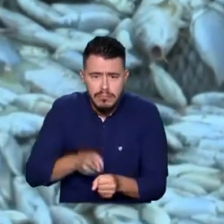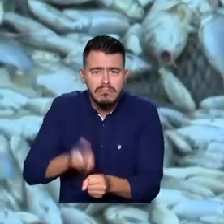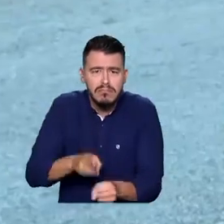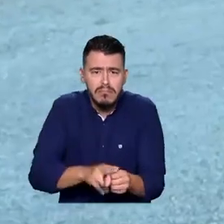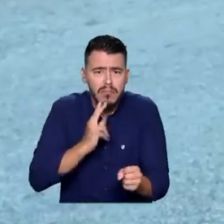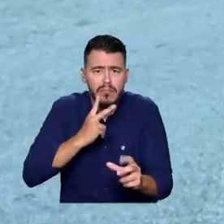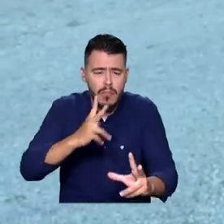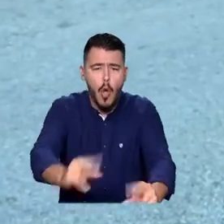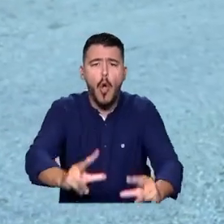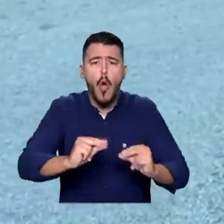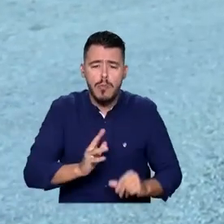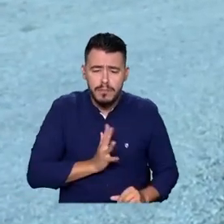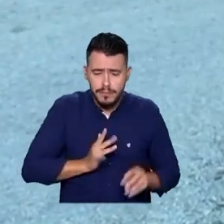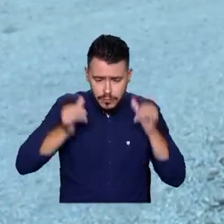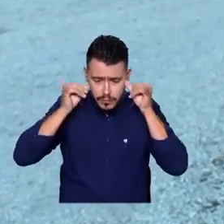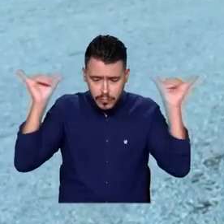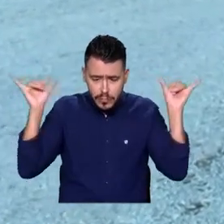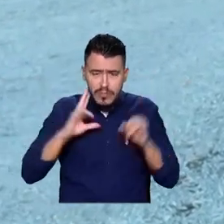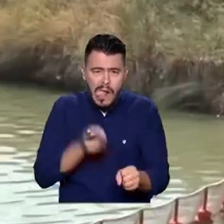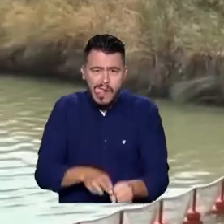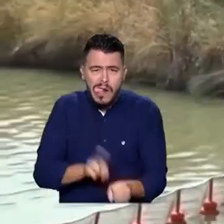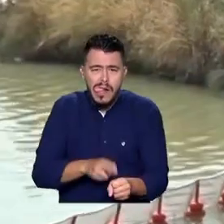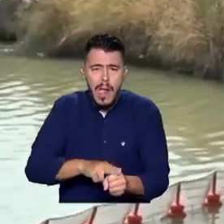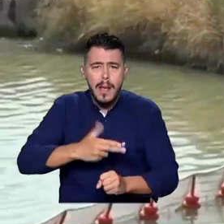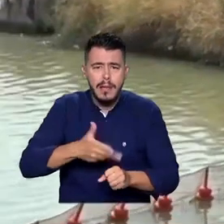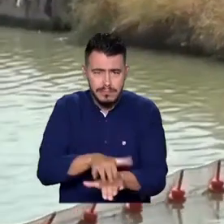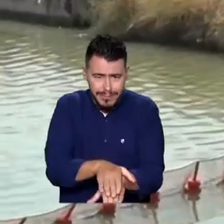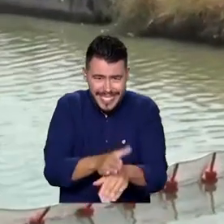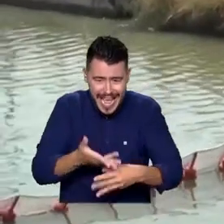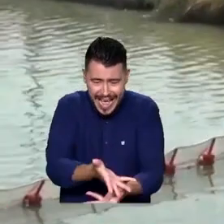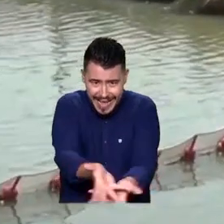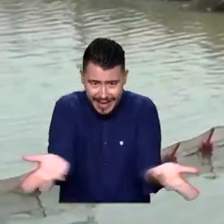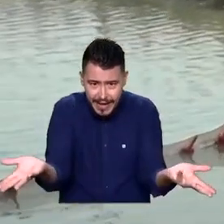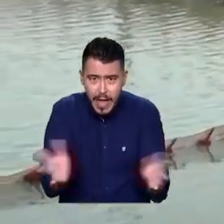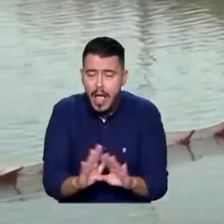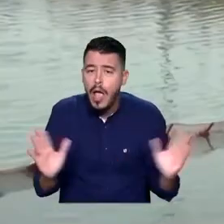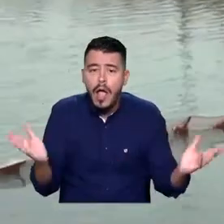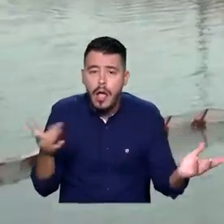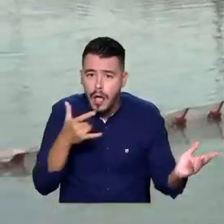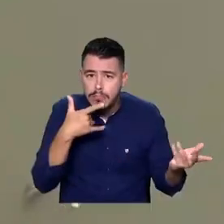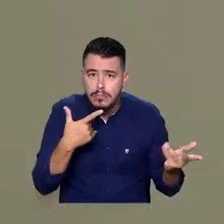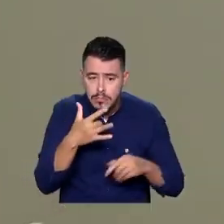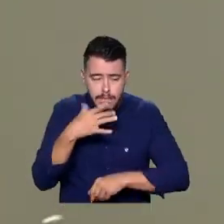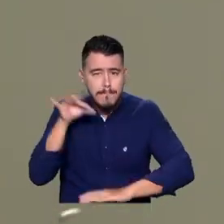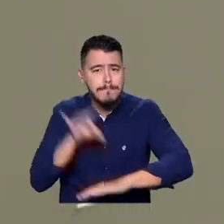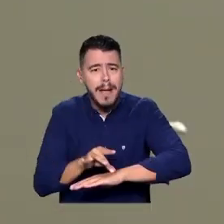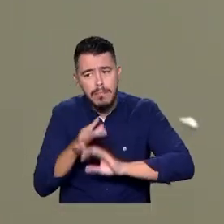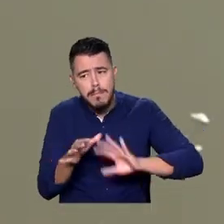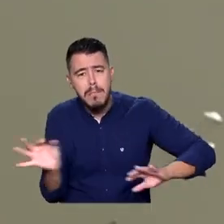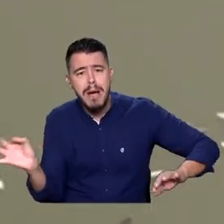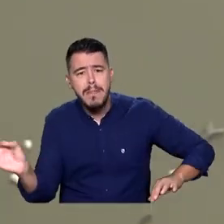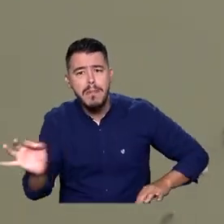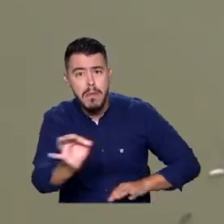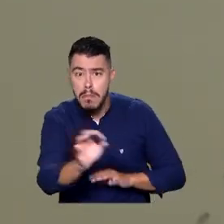ψάρια, μέχρι και ασθένειες μπορούν να συμβούν. Την ίδια ώρα, ένα νέο φράγμα στείνεται στον Ξηριά στην προσπάθεια να αναχαιτιστούν τα